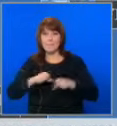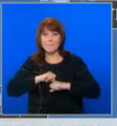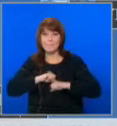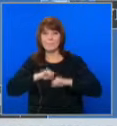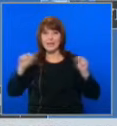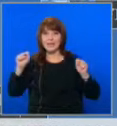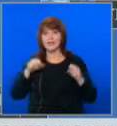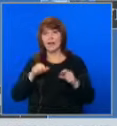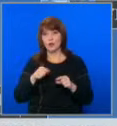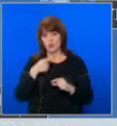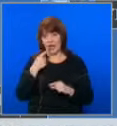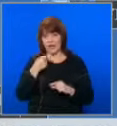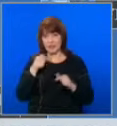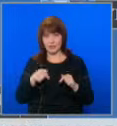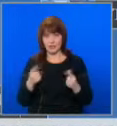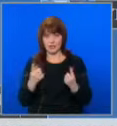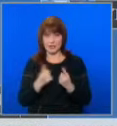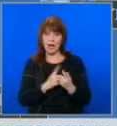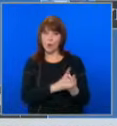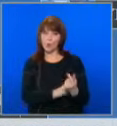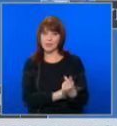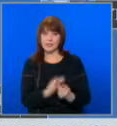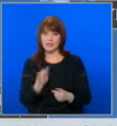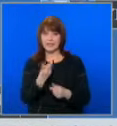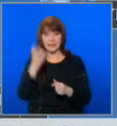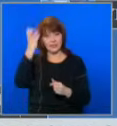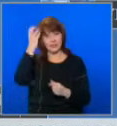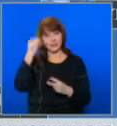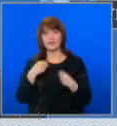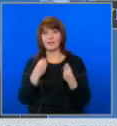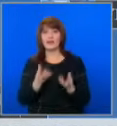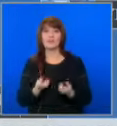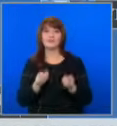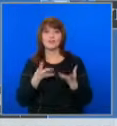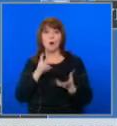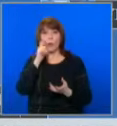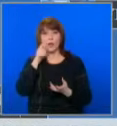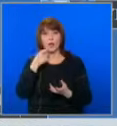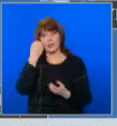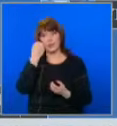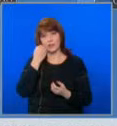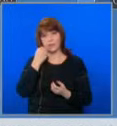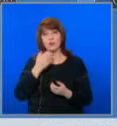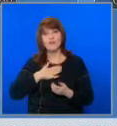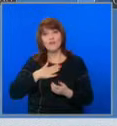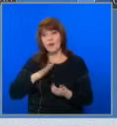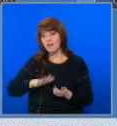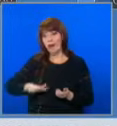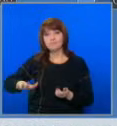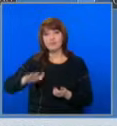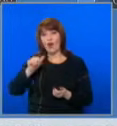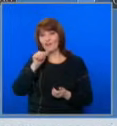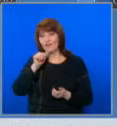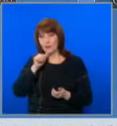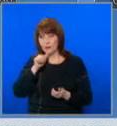споменато и на днешната среща усилията на тези три страни дават възможност на украйна да използва своите териториални води и